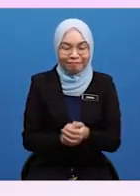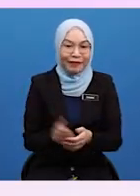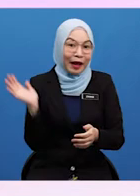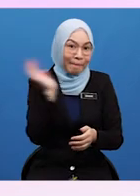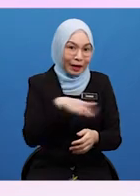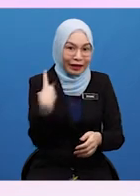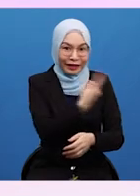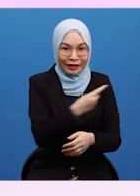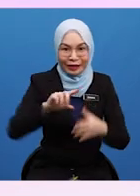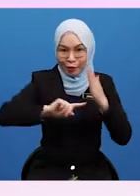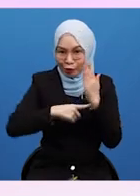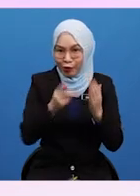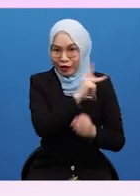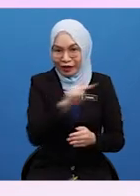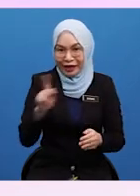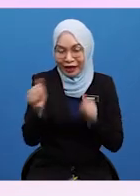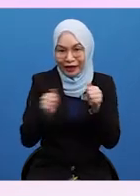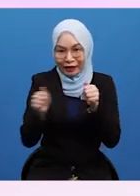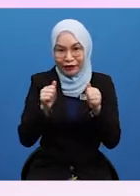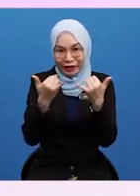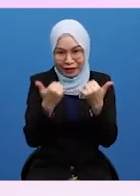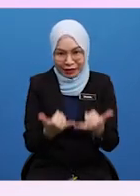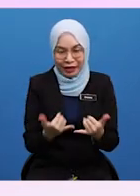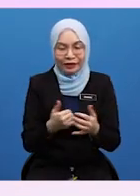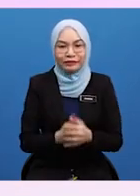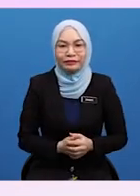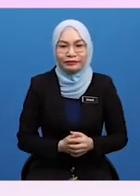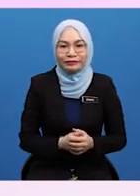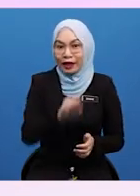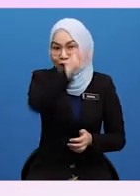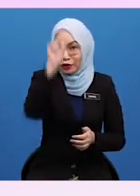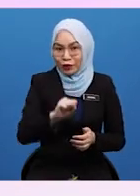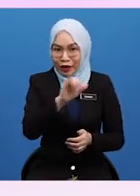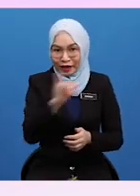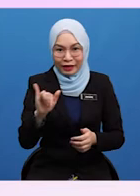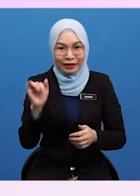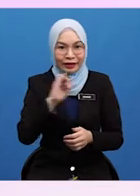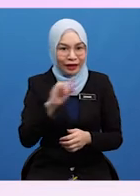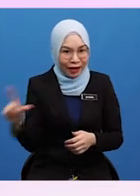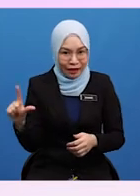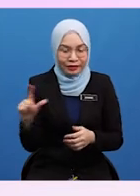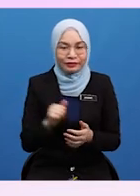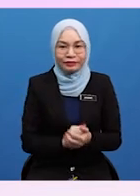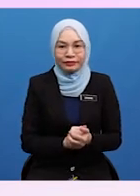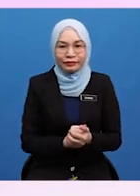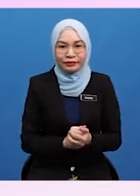Mari kita mulakan activity kita sekarang soalnya adalah